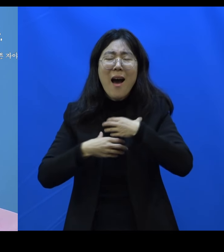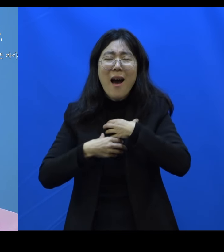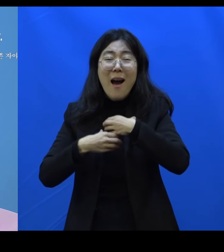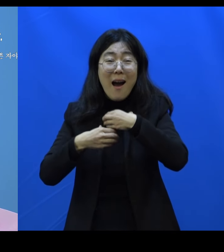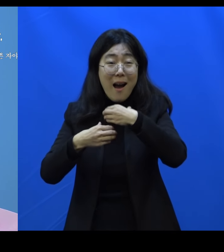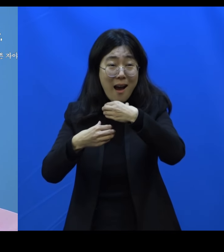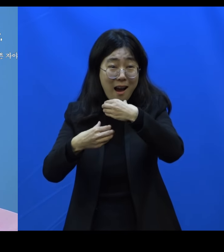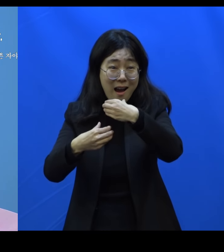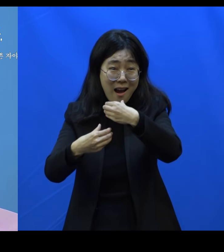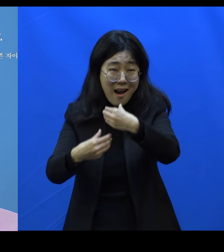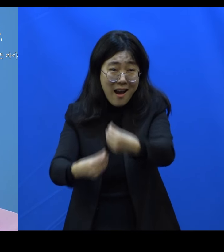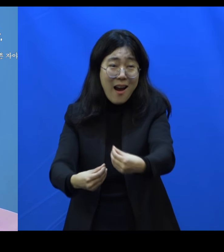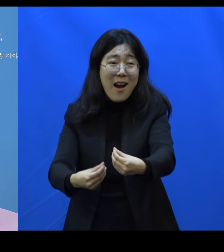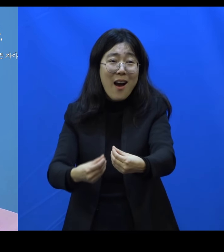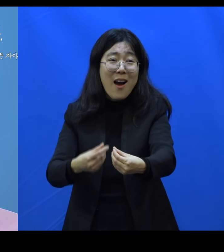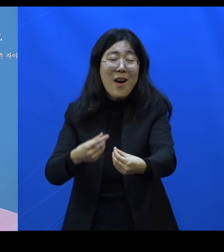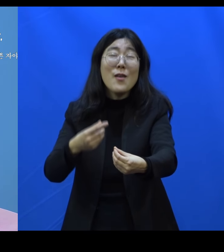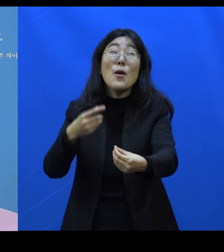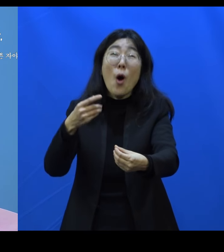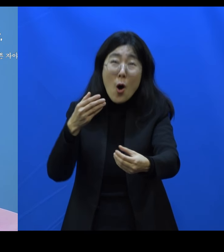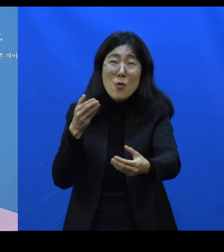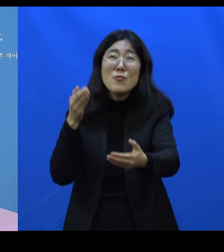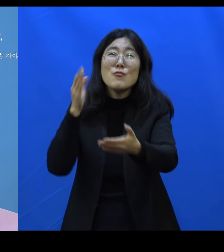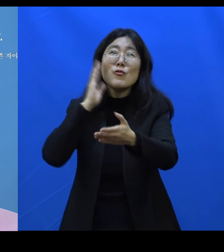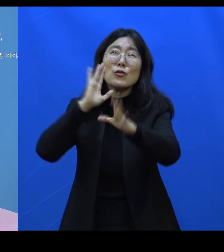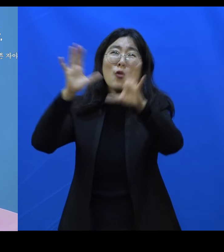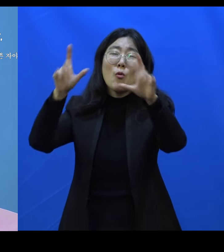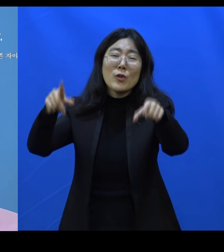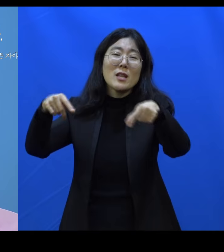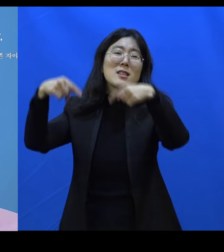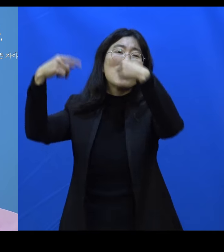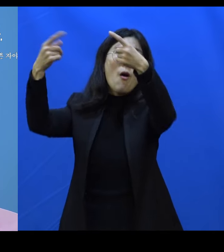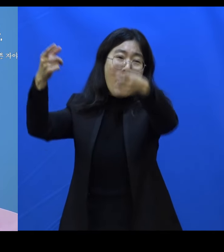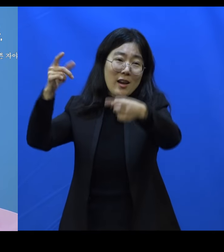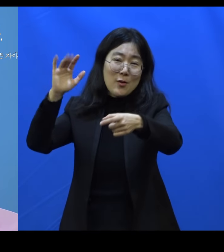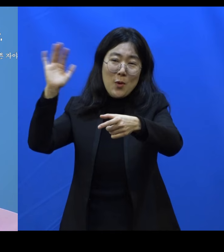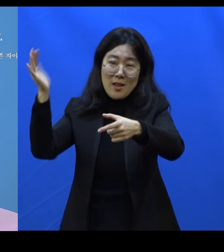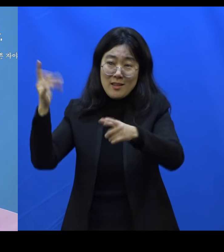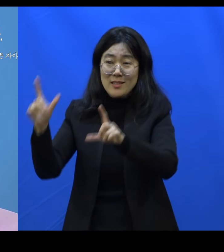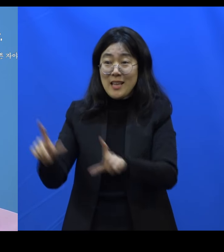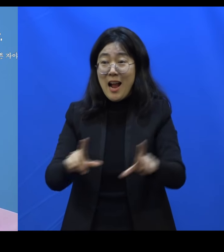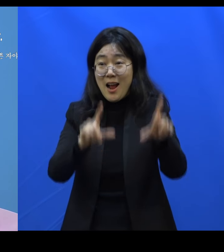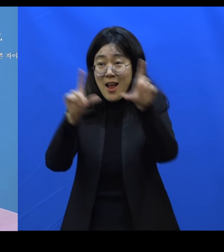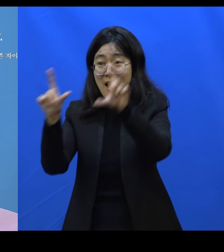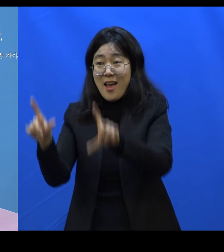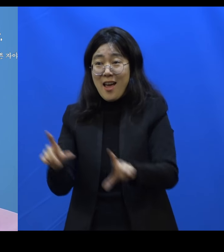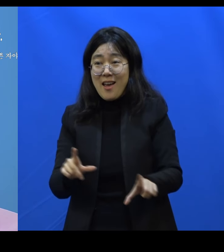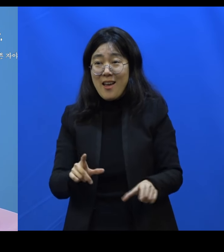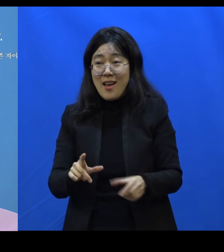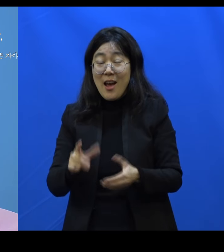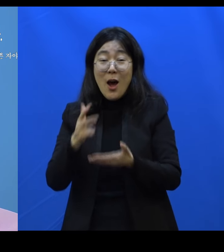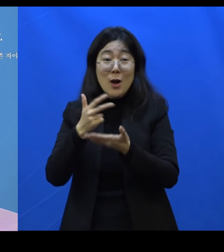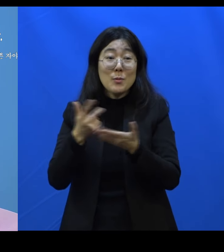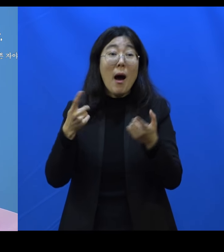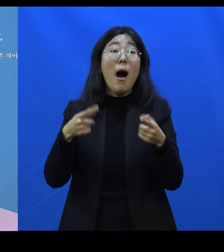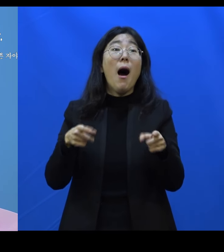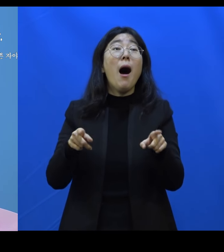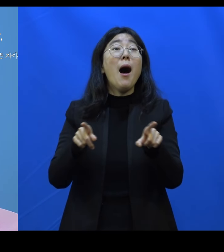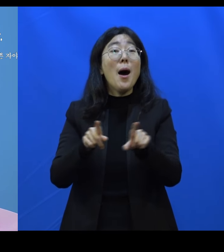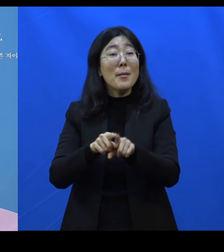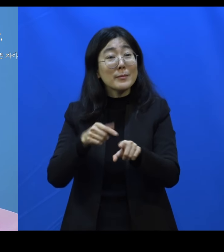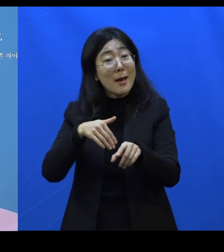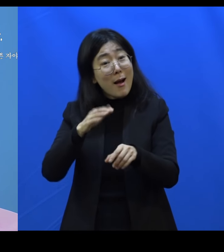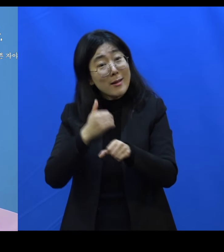우리의 영원한 목적지에 도달하게 하신다는. 그래서 우리는 함께 가자고 부르시는 주님의